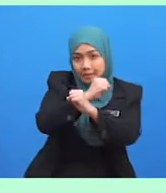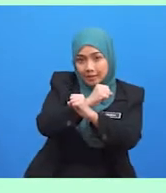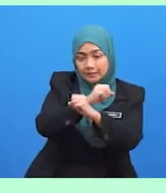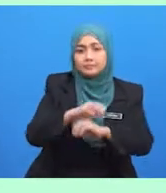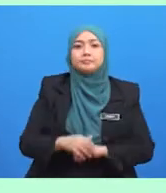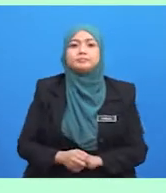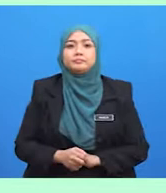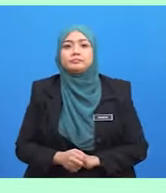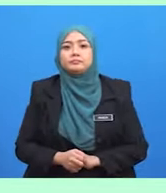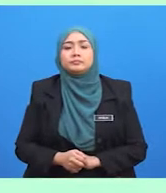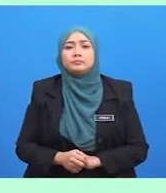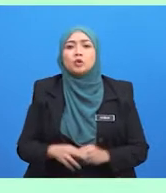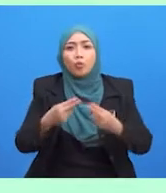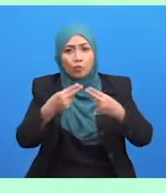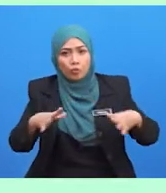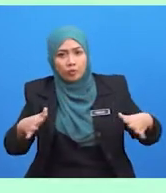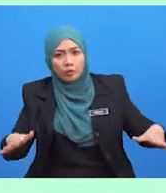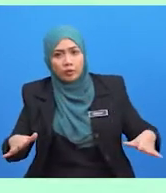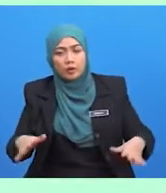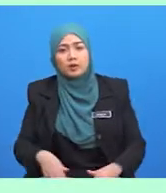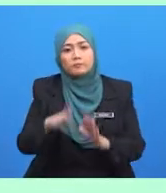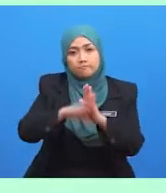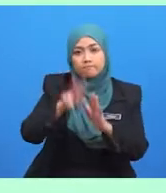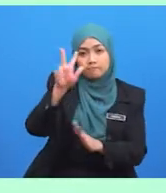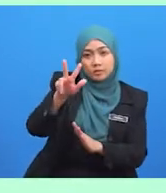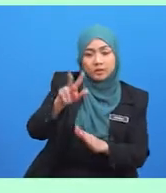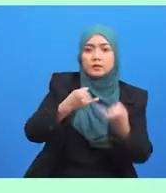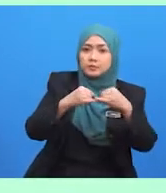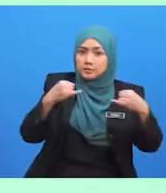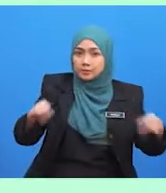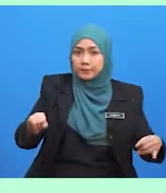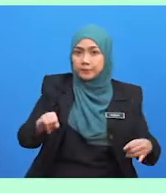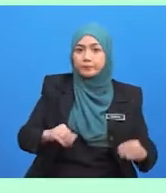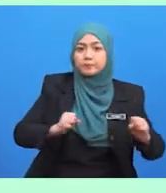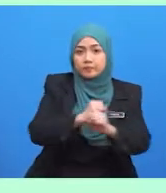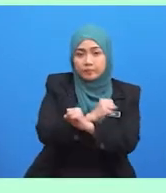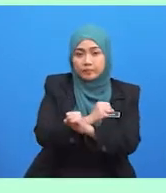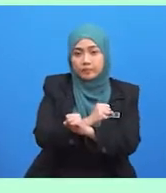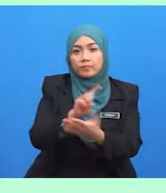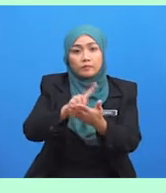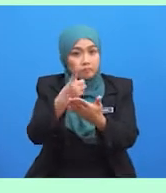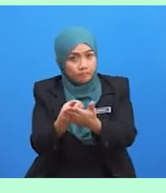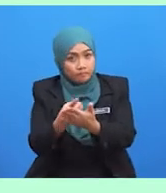Seterusnya, huraikan sekurang-kurangnya 3 jenis sekatan perdagangan antarabangsa.